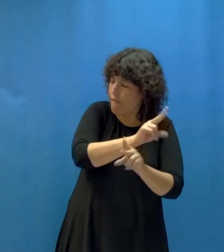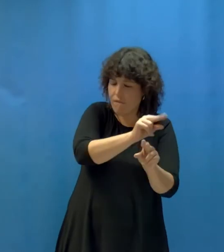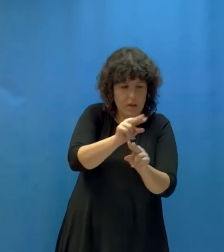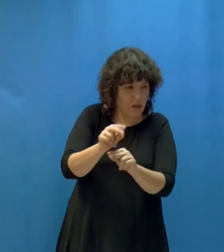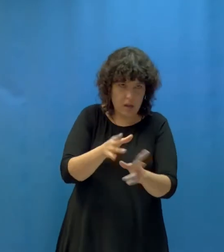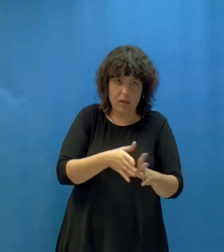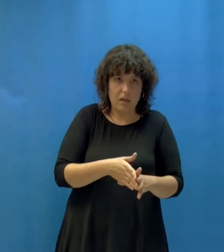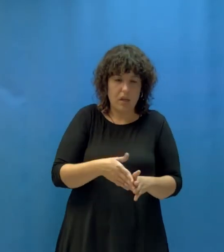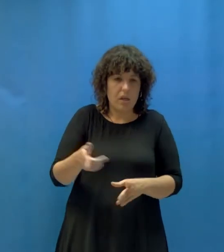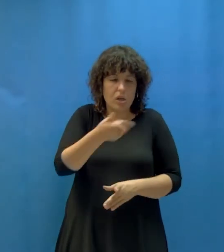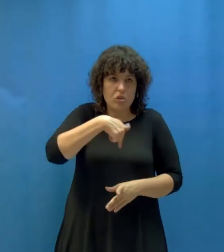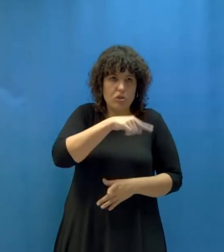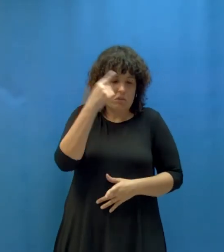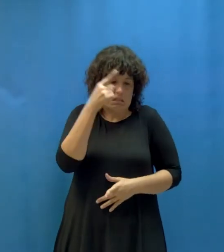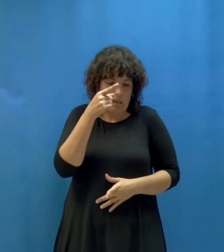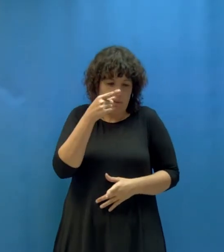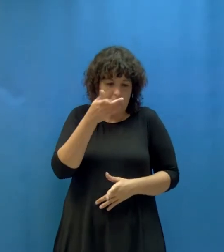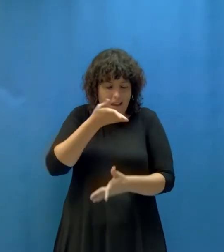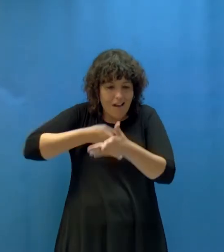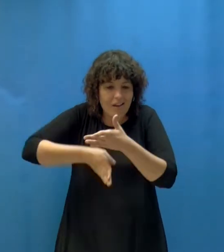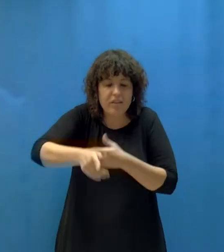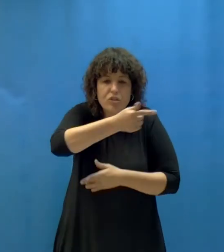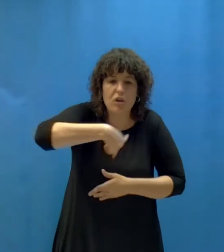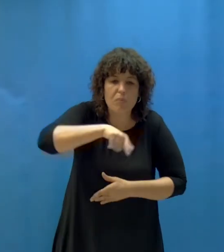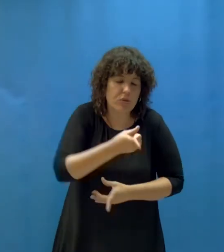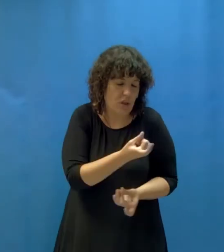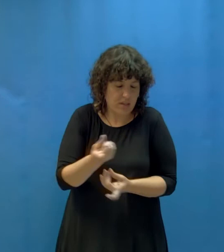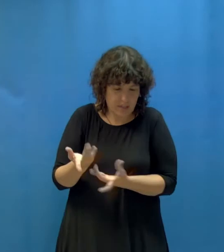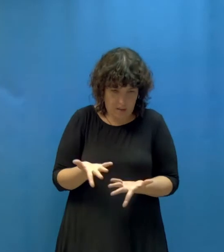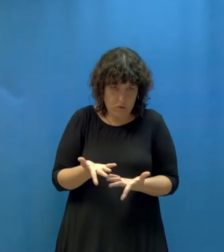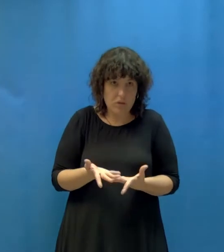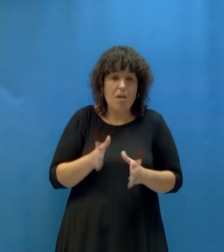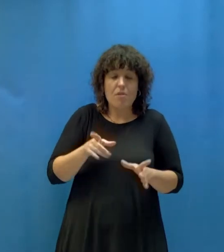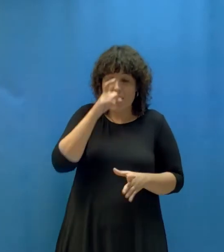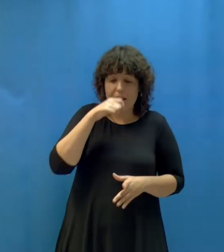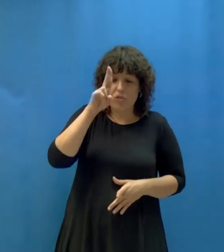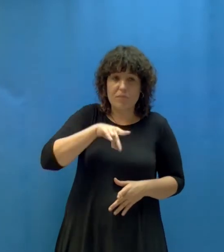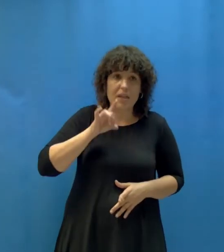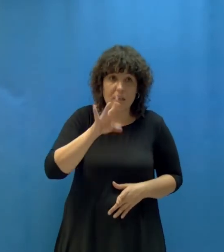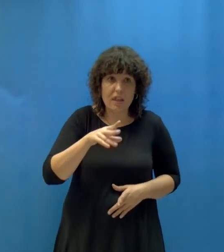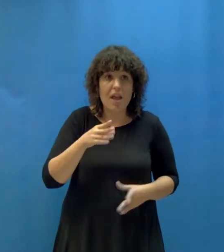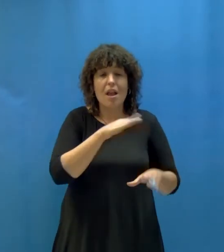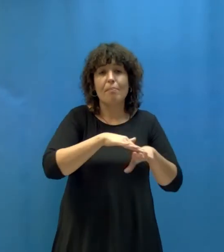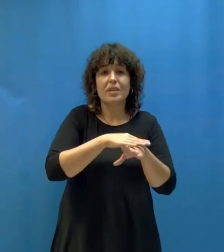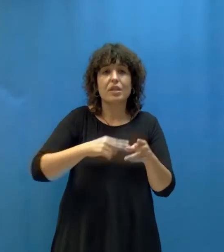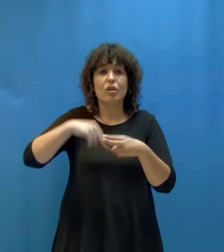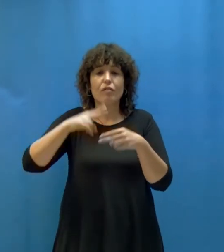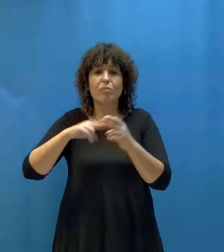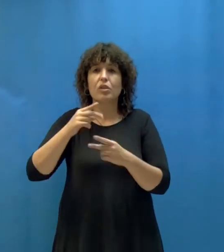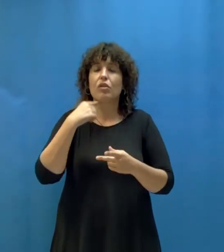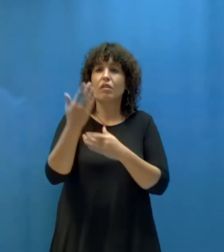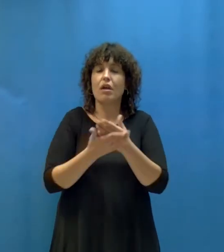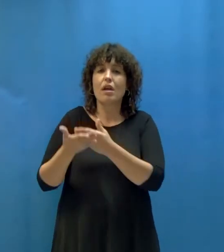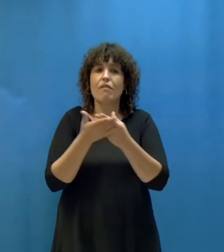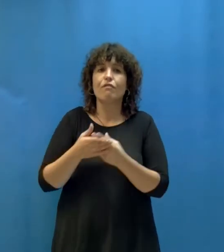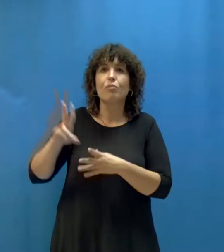que necessitem accessos al port ferroviaris. La qüestió és que en 2015 el Ministeri de Foment va aprovar un estudi informatiu del nou accés